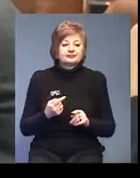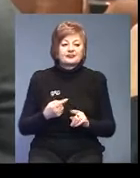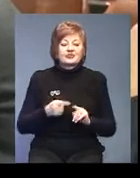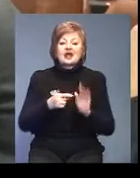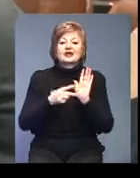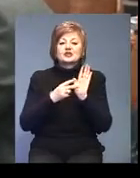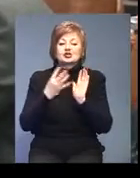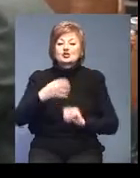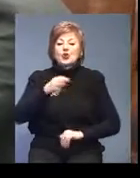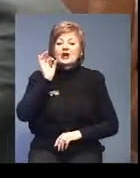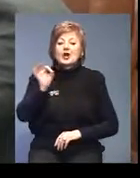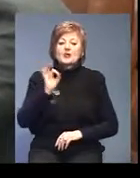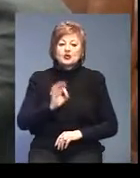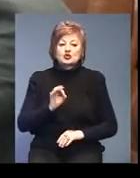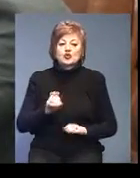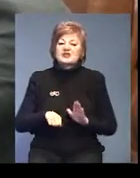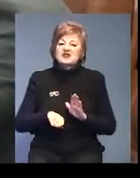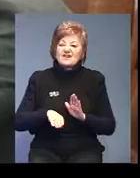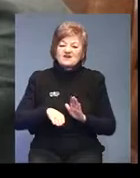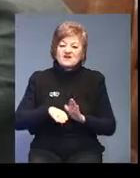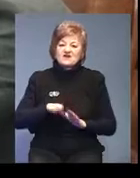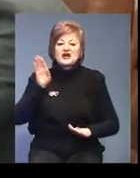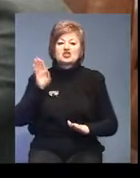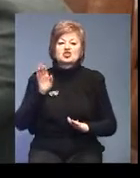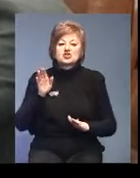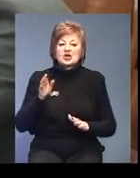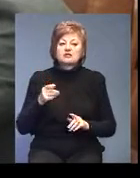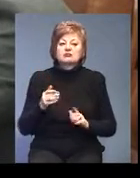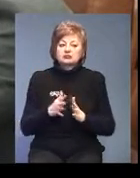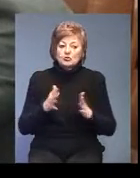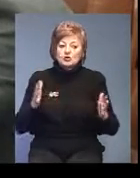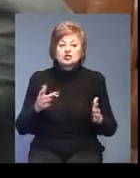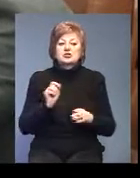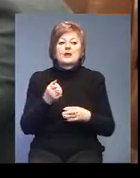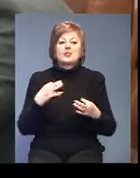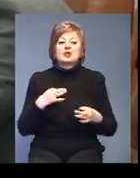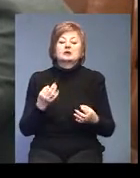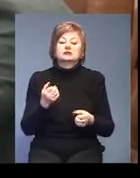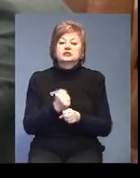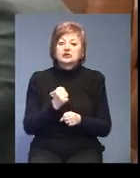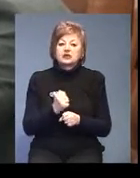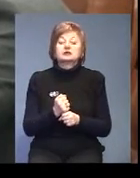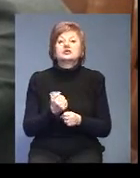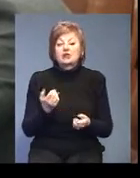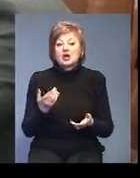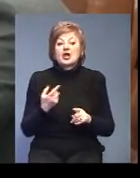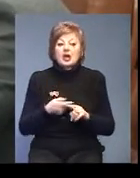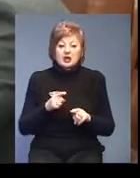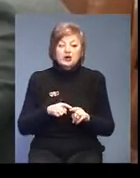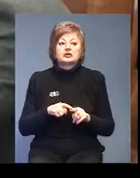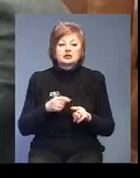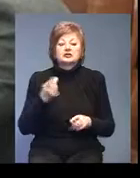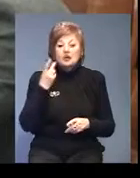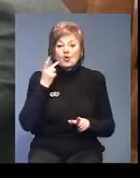40% вище, вона була визначена переможцем. Це означає, що у Запоріжжі